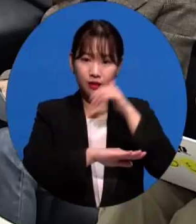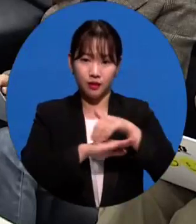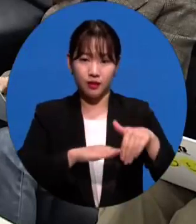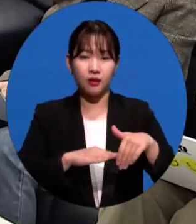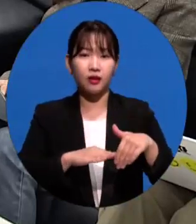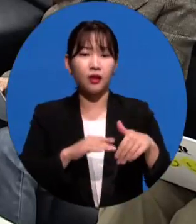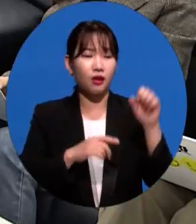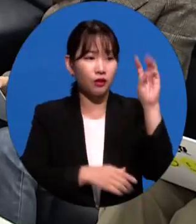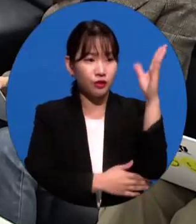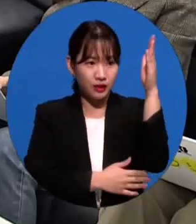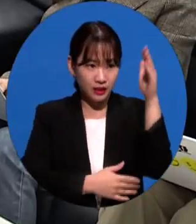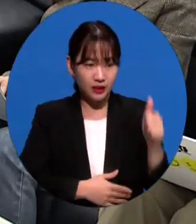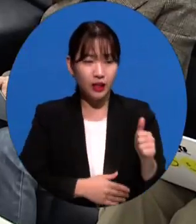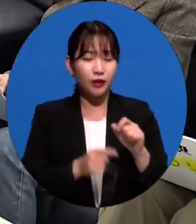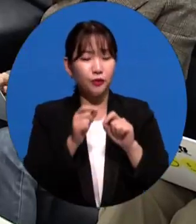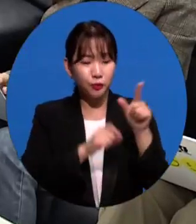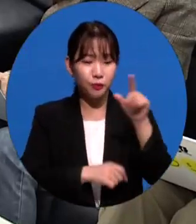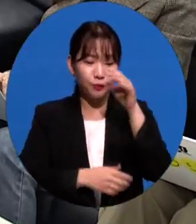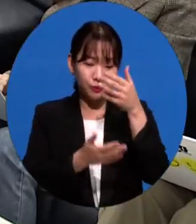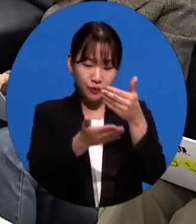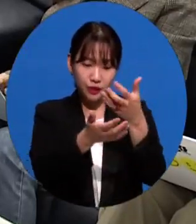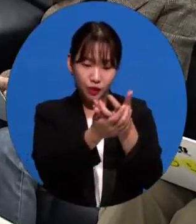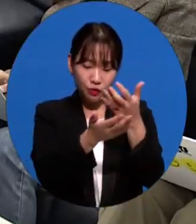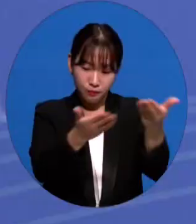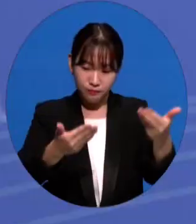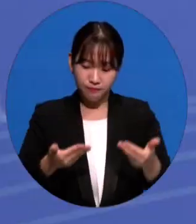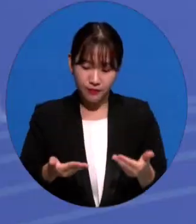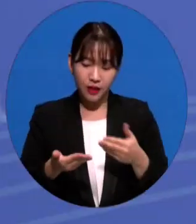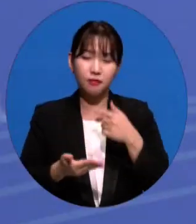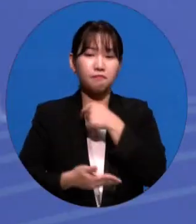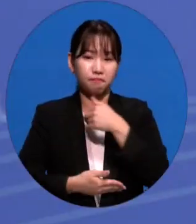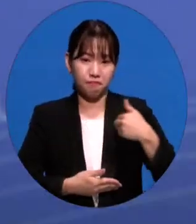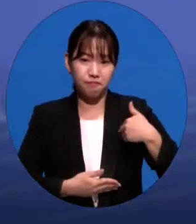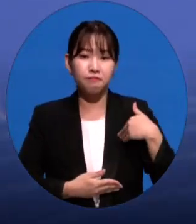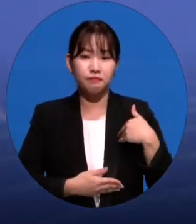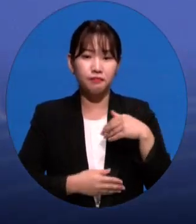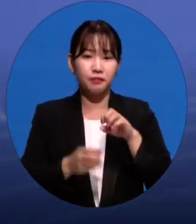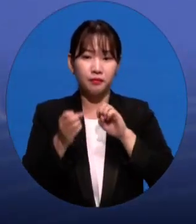사업제한서가 대체적으로 만족스럽다는 반응을 보였습니다 저희들이